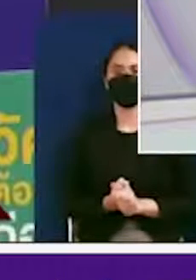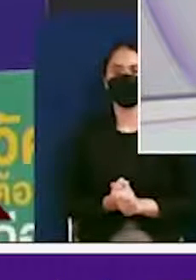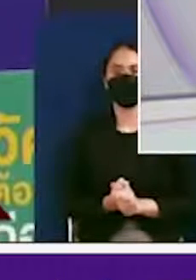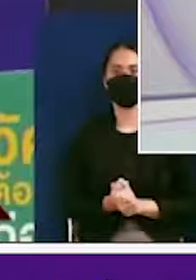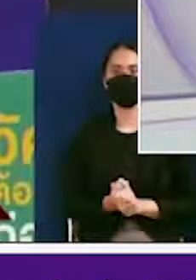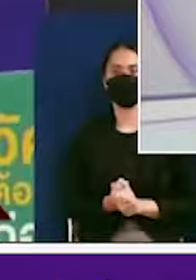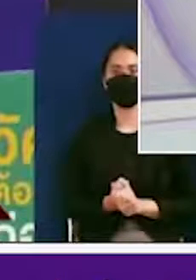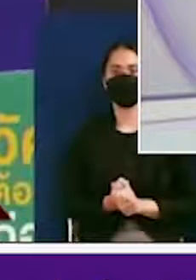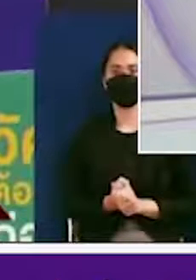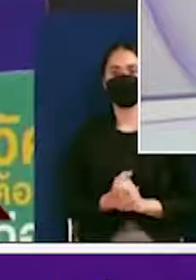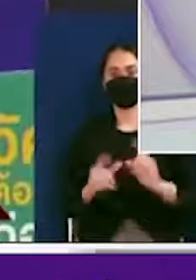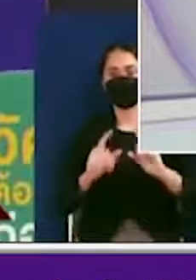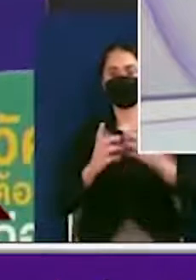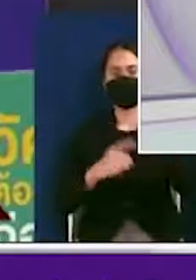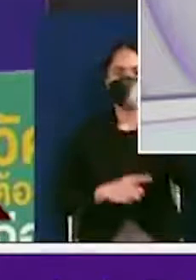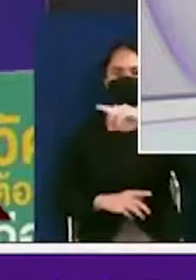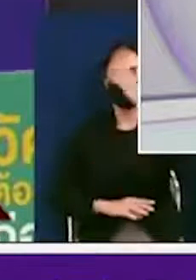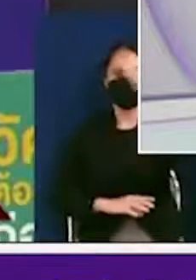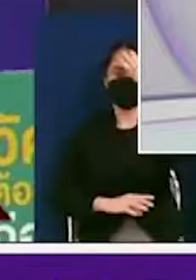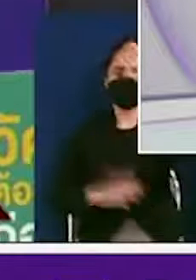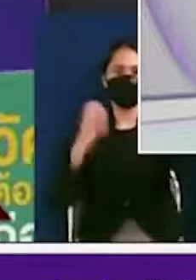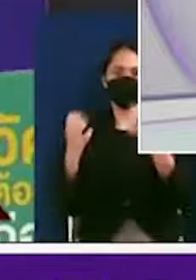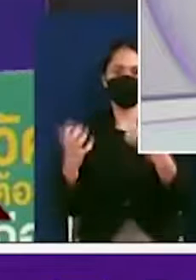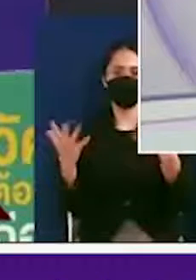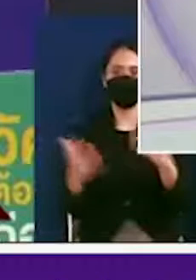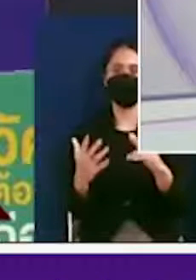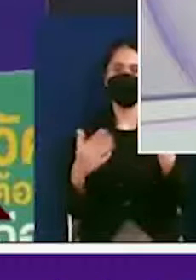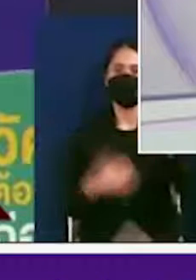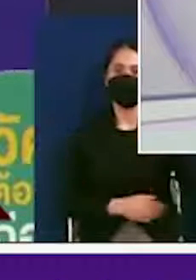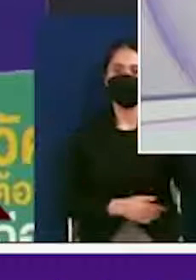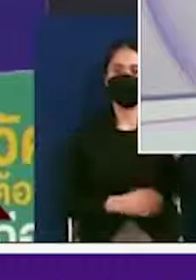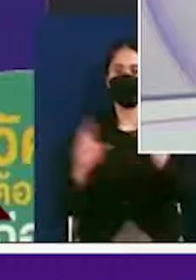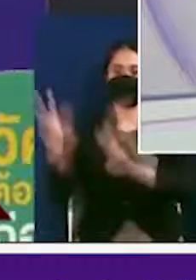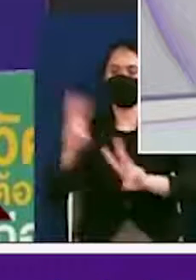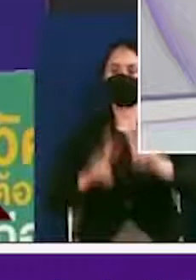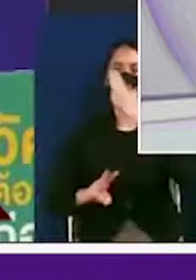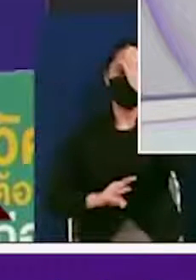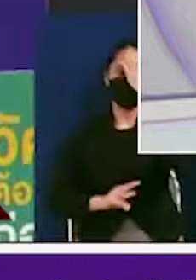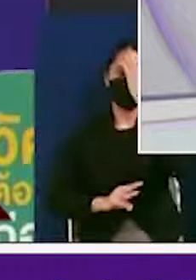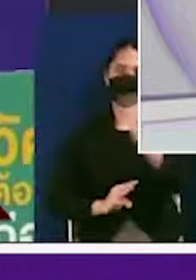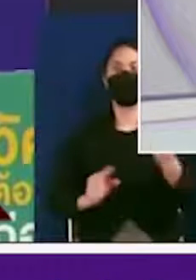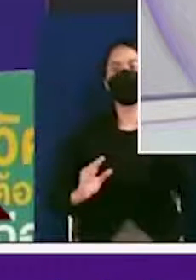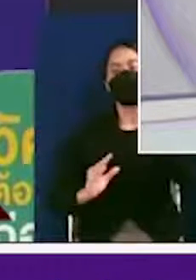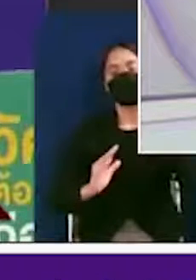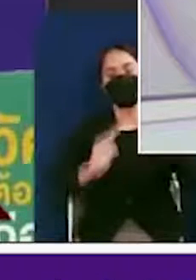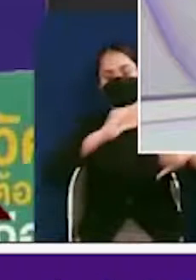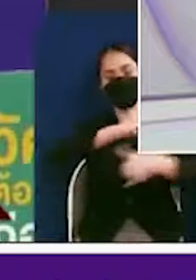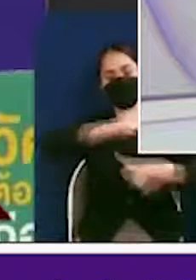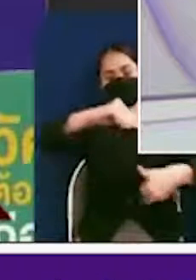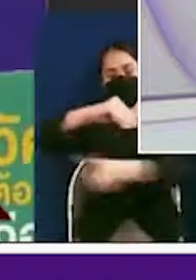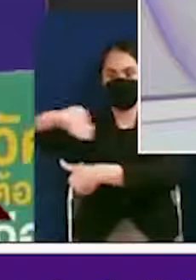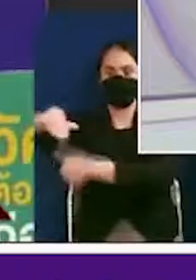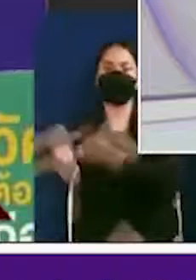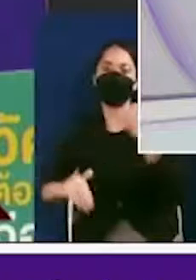ายสิทธิ์การฉีดวัคซีน โอ้นี่มีพวกนี้นี่สามารถทำได้ทุกเรื่องเลยนะ วันนี้เก่งมากเลยนะคะแต่อย่างไรก็ตามทีมงานนี่